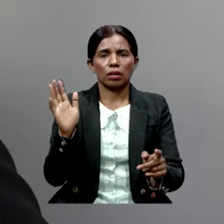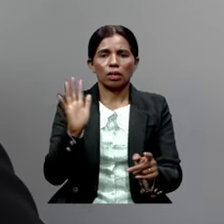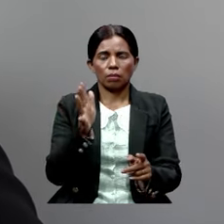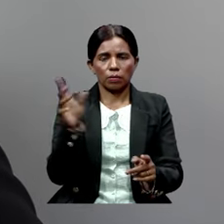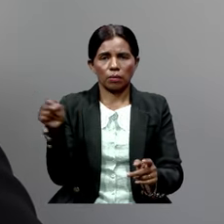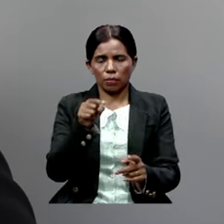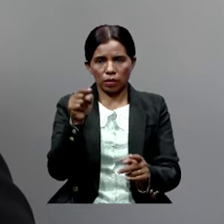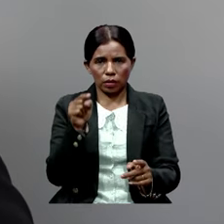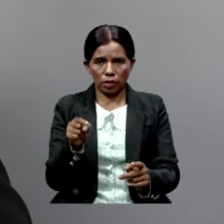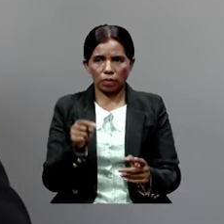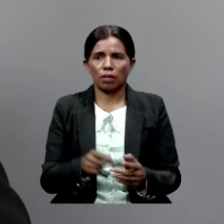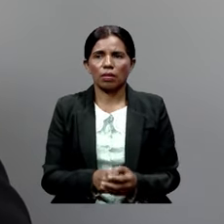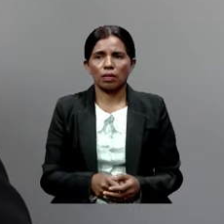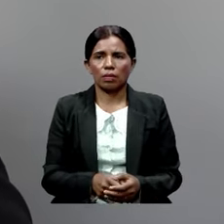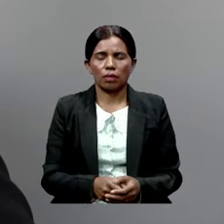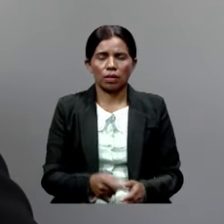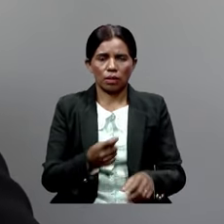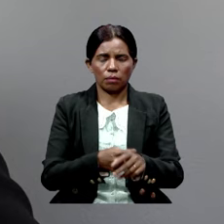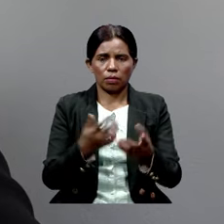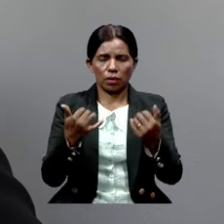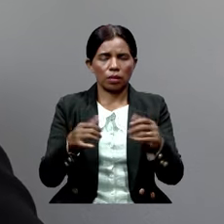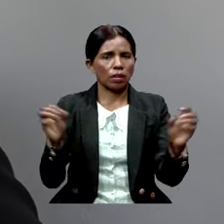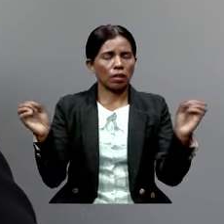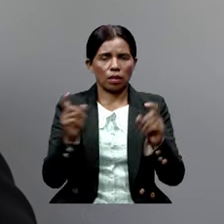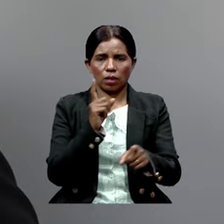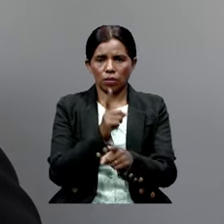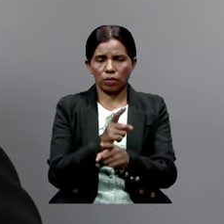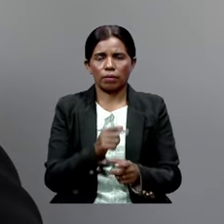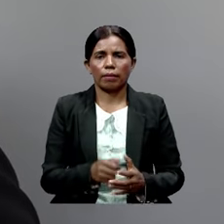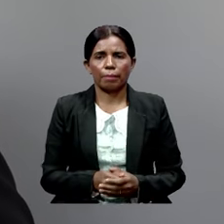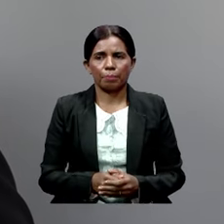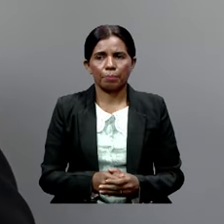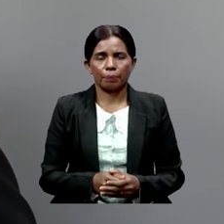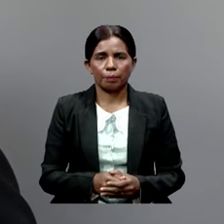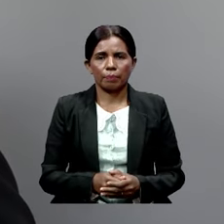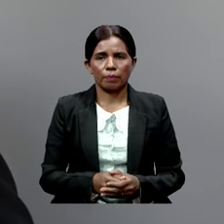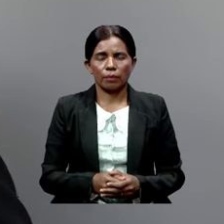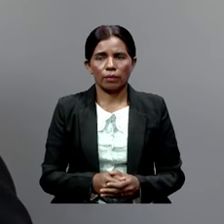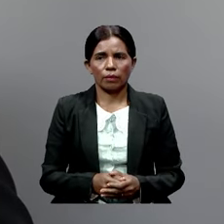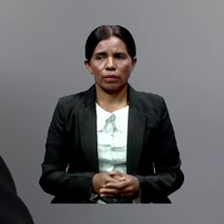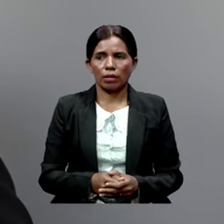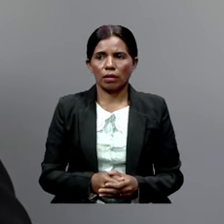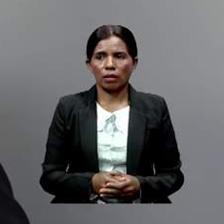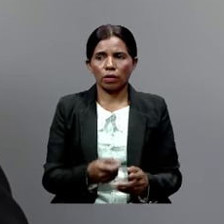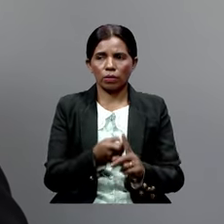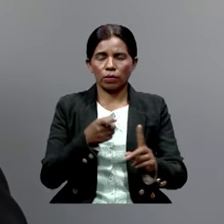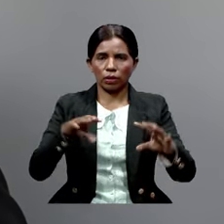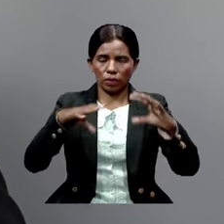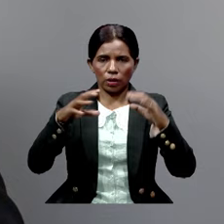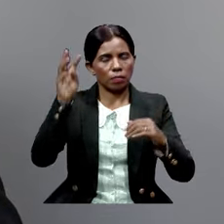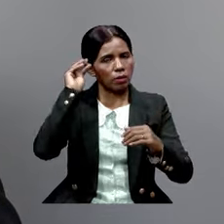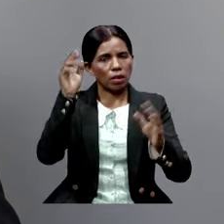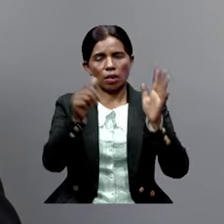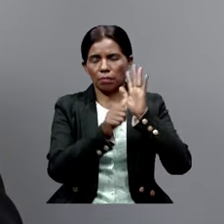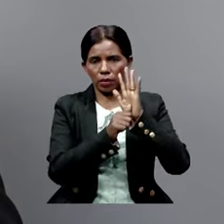E 40% di tantam nene situasi ang ide kela normal. Antau tane maka ilihos konsil ministro a presentasi